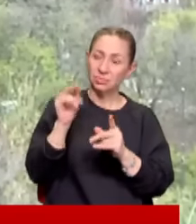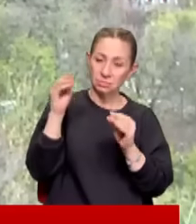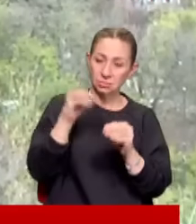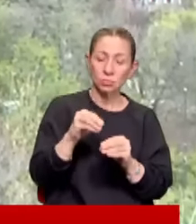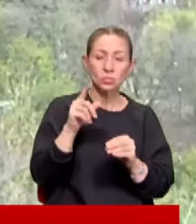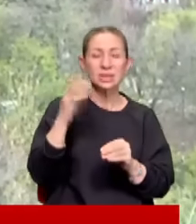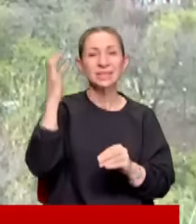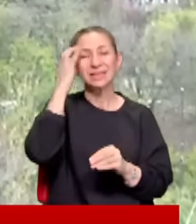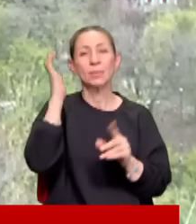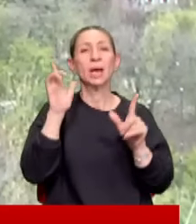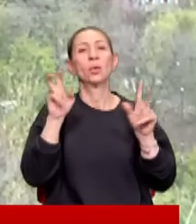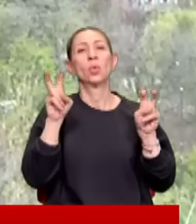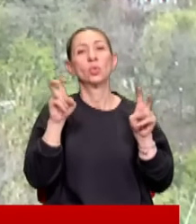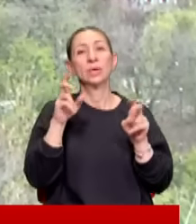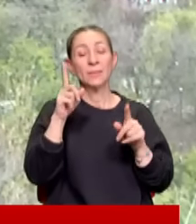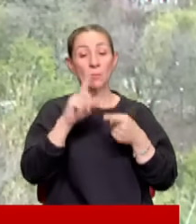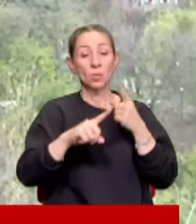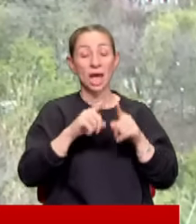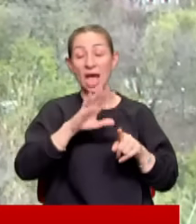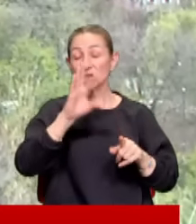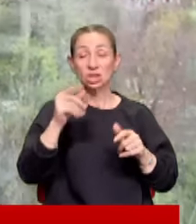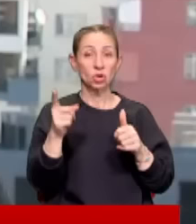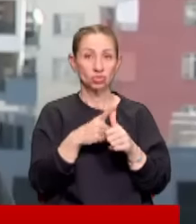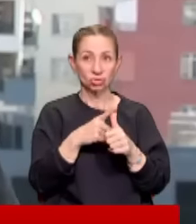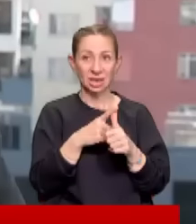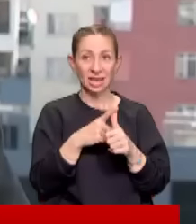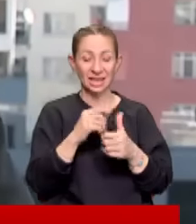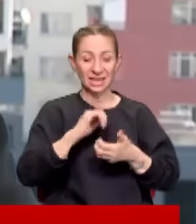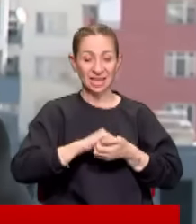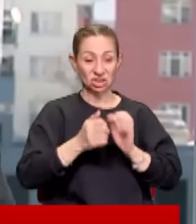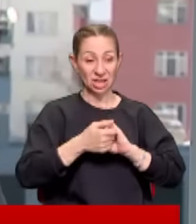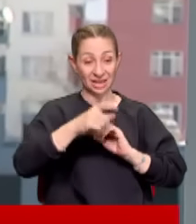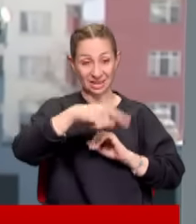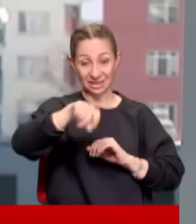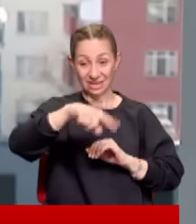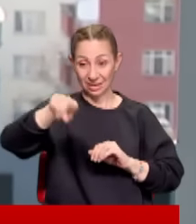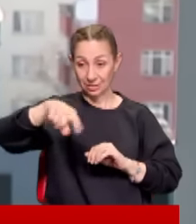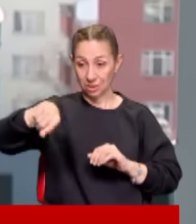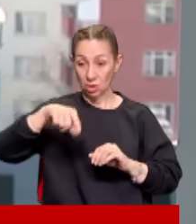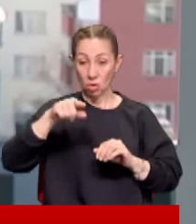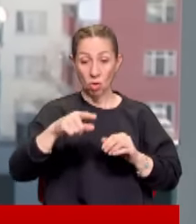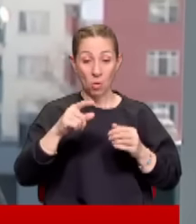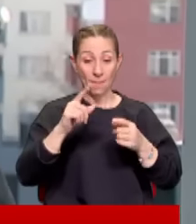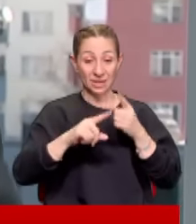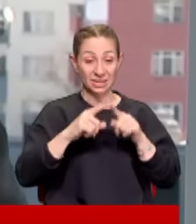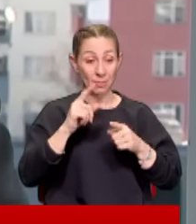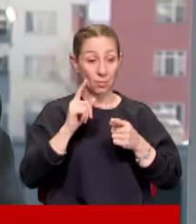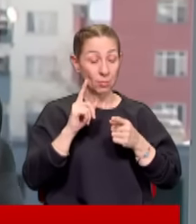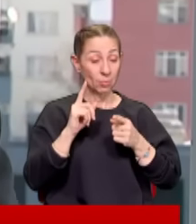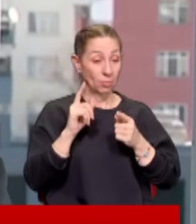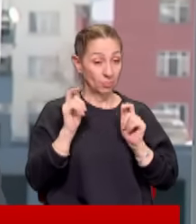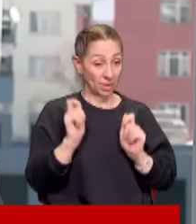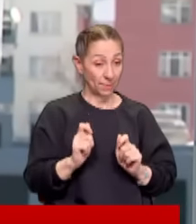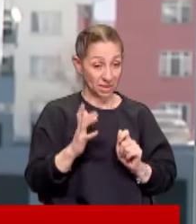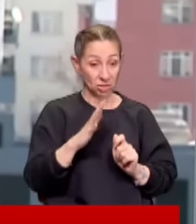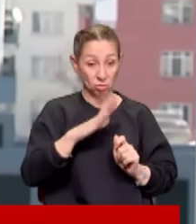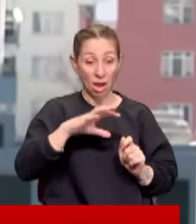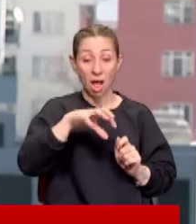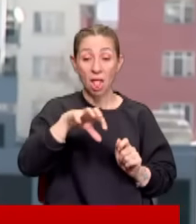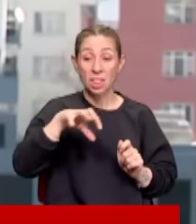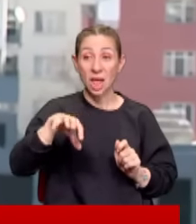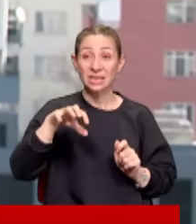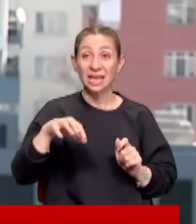Buradaki temel konu bir siyasi partinin her şeyden önce teşkilatlarında, o partide siyaset yapmada ve diğer tüm